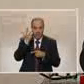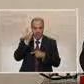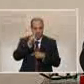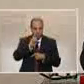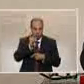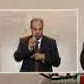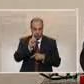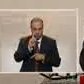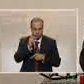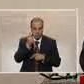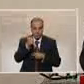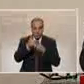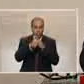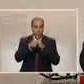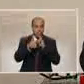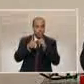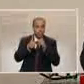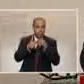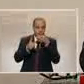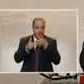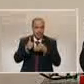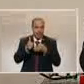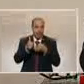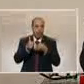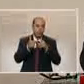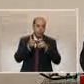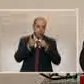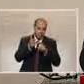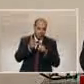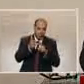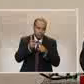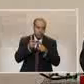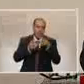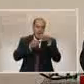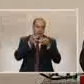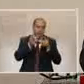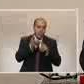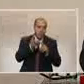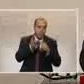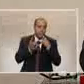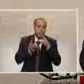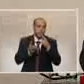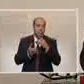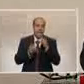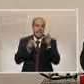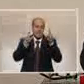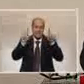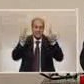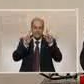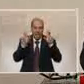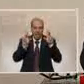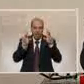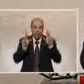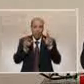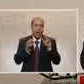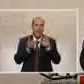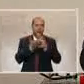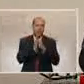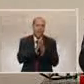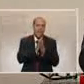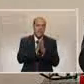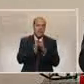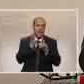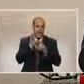فقط السلطه التنفيذيه والتشريعيه والقضائيه وسلطه الصحافه وسلطه المجتمع المدني